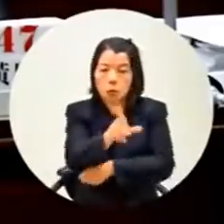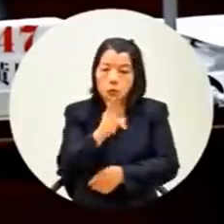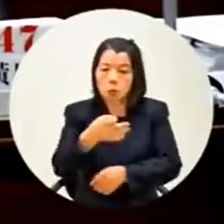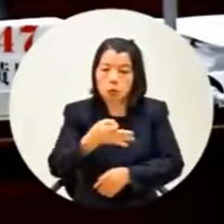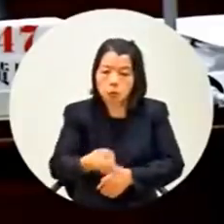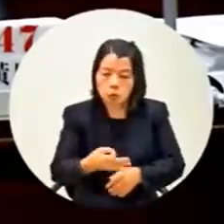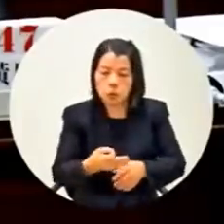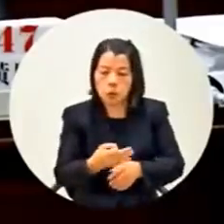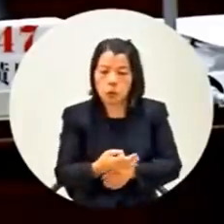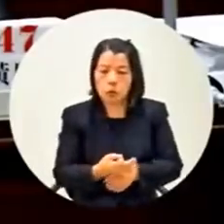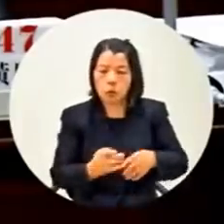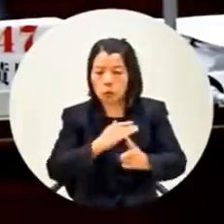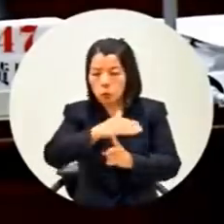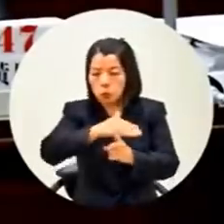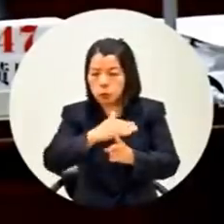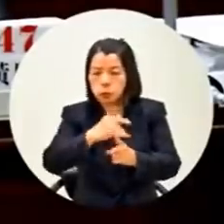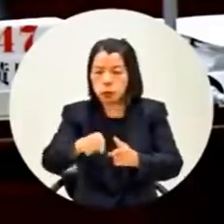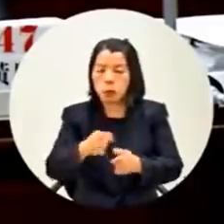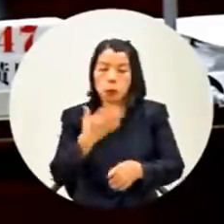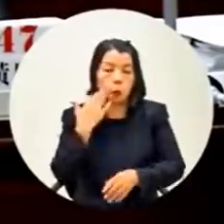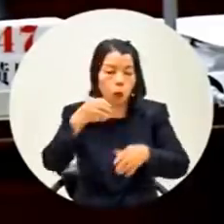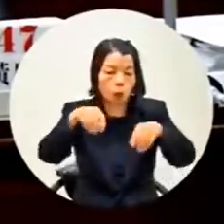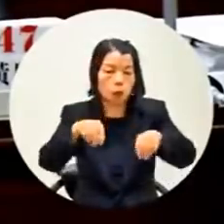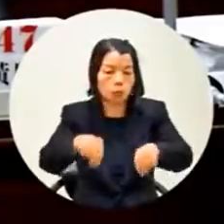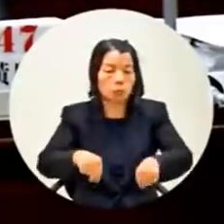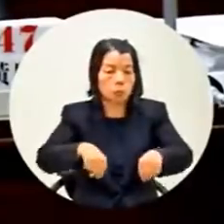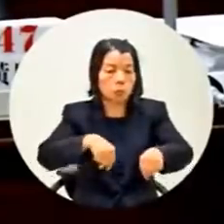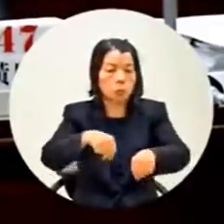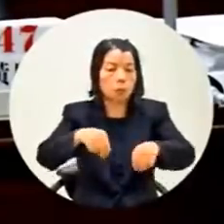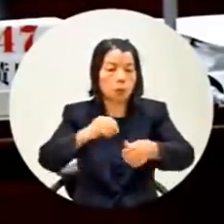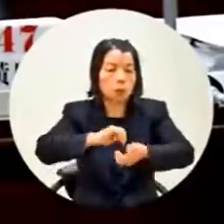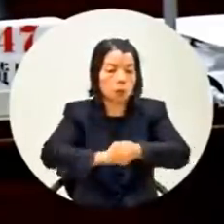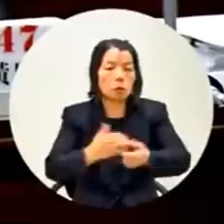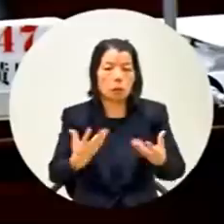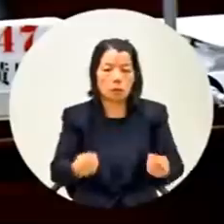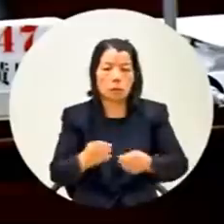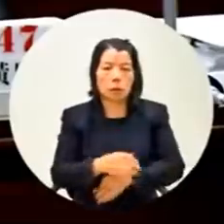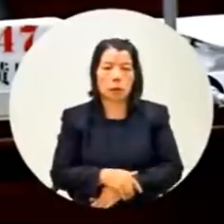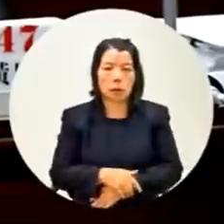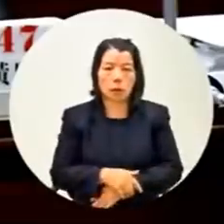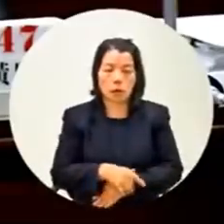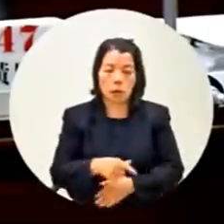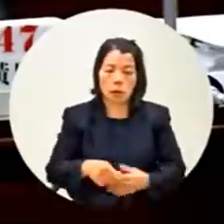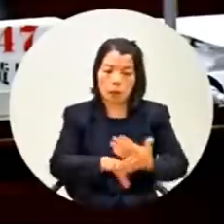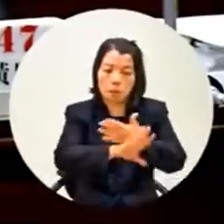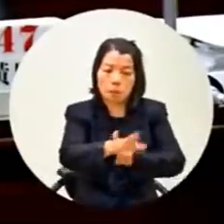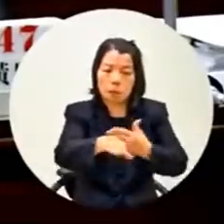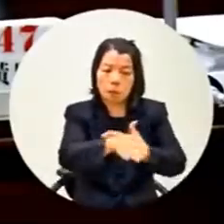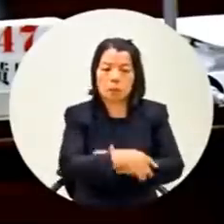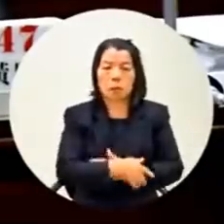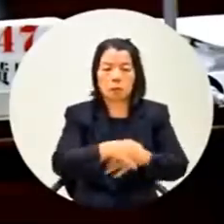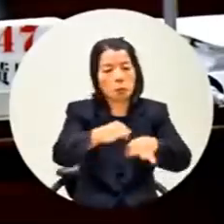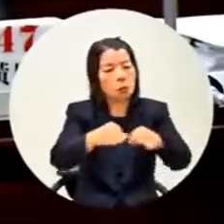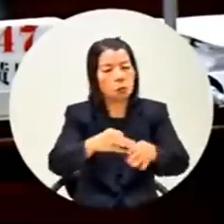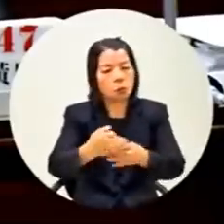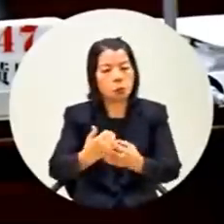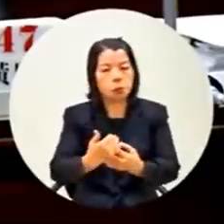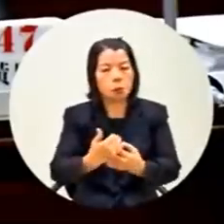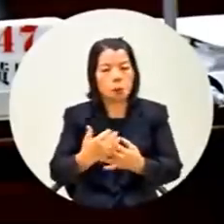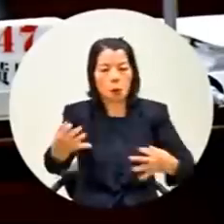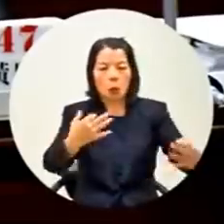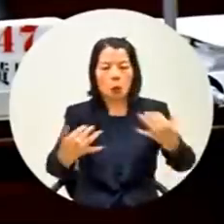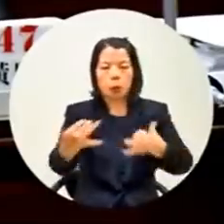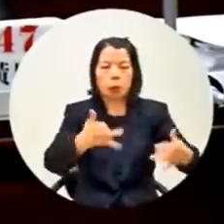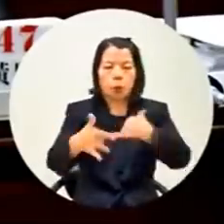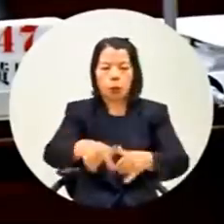不这样设定的话，第28项不然一堆阿狗阿猫都会进来租啊。然后他还